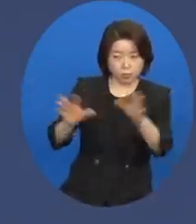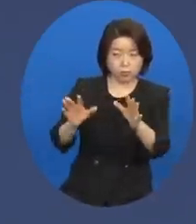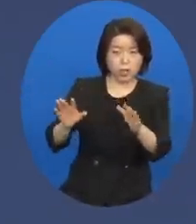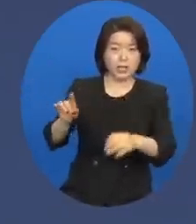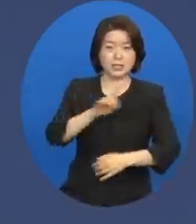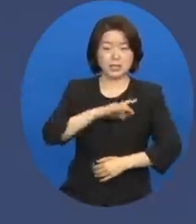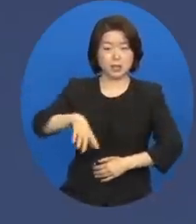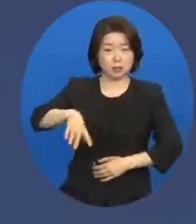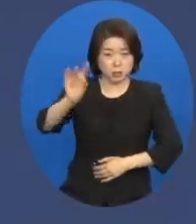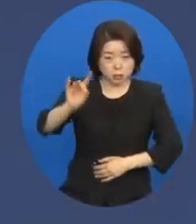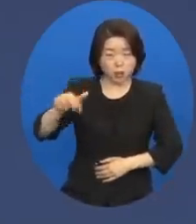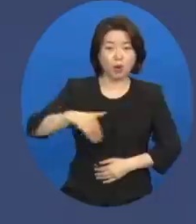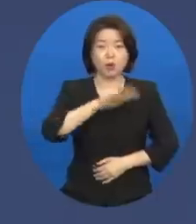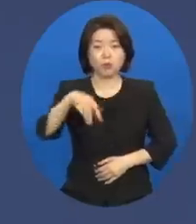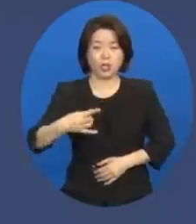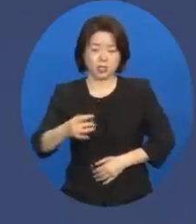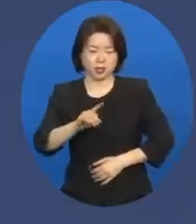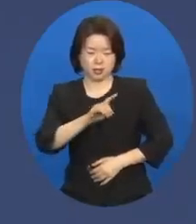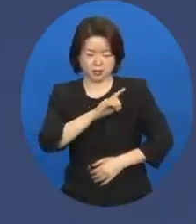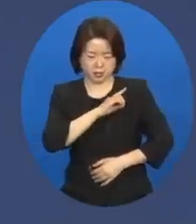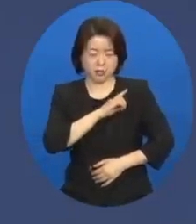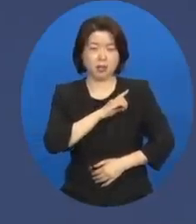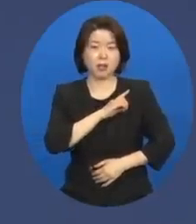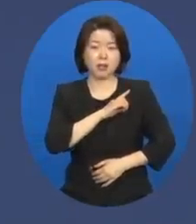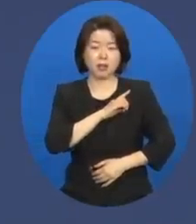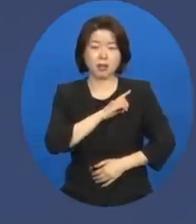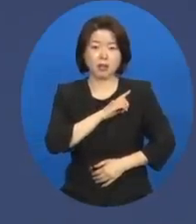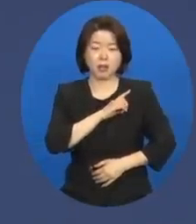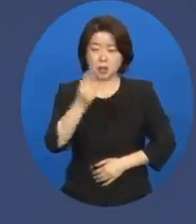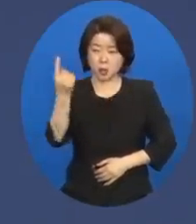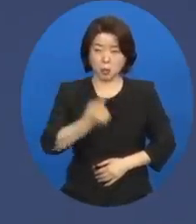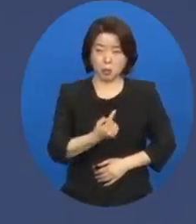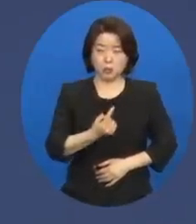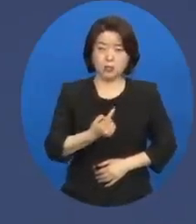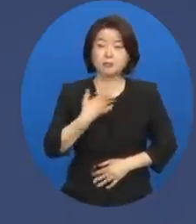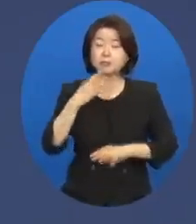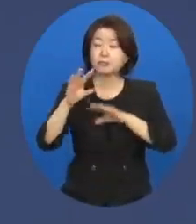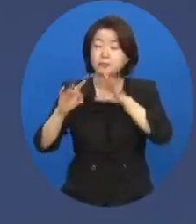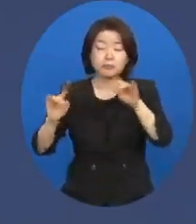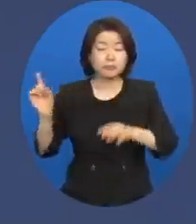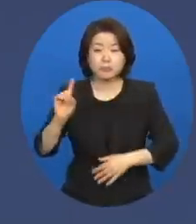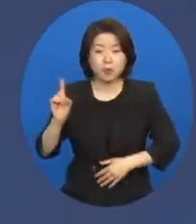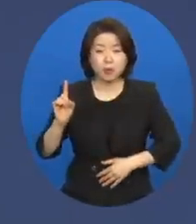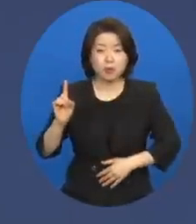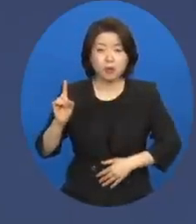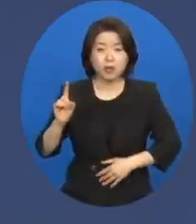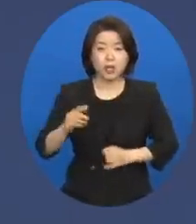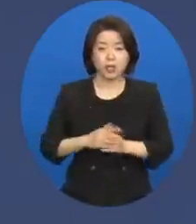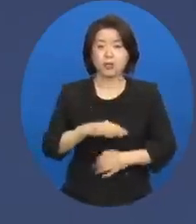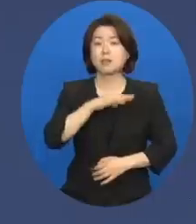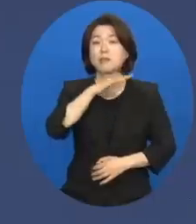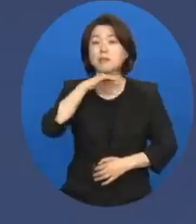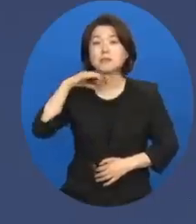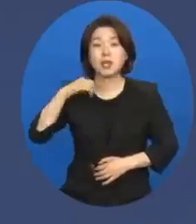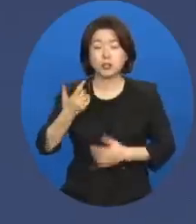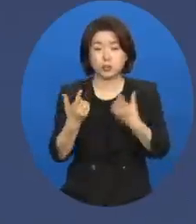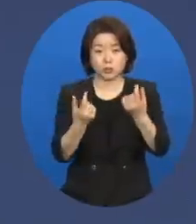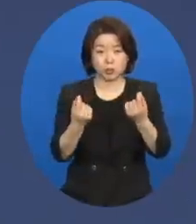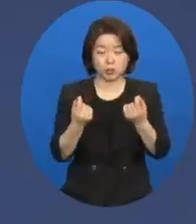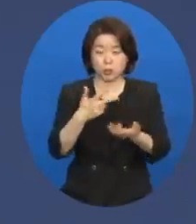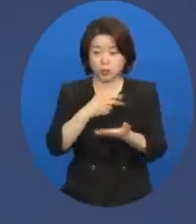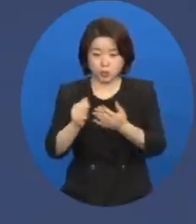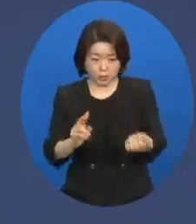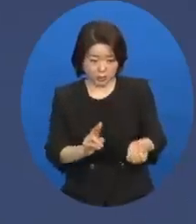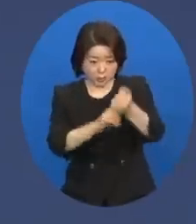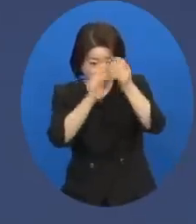제일 먼저 우리에게 가장 찾아오는 가장 갈망은 다른 게 아니라 베드로처럼 주님의 기적을